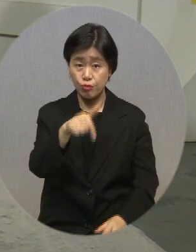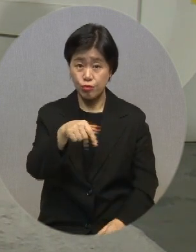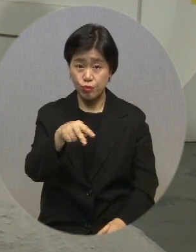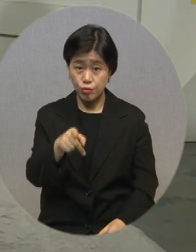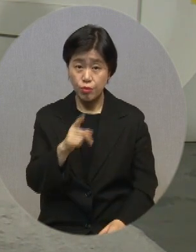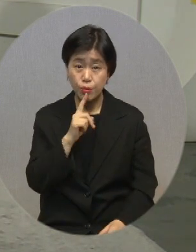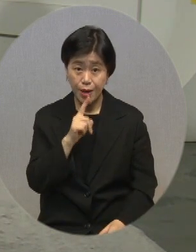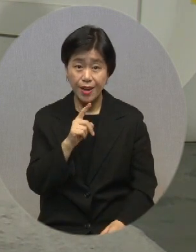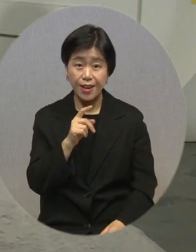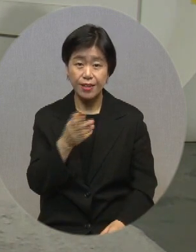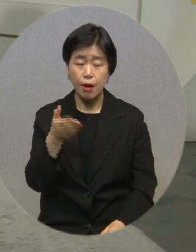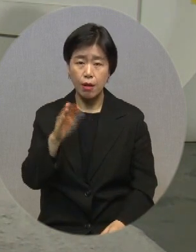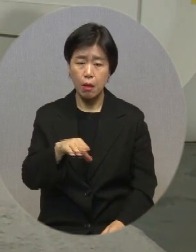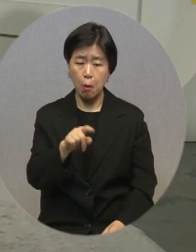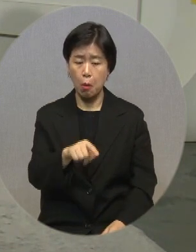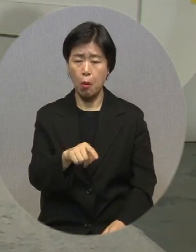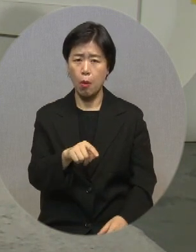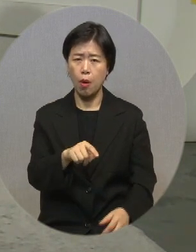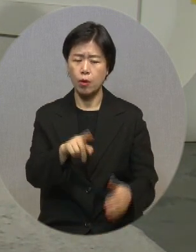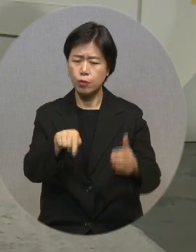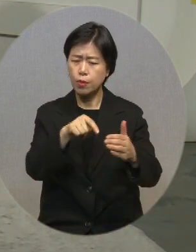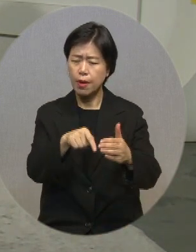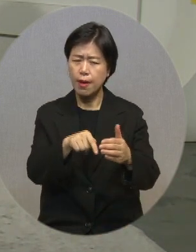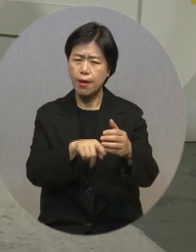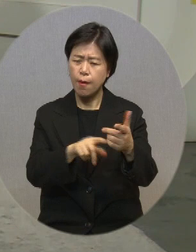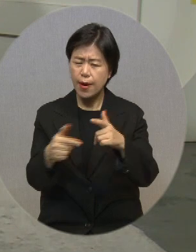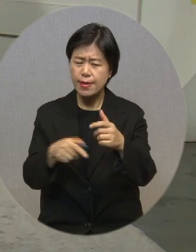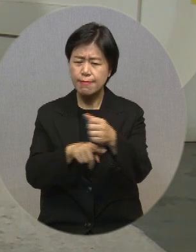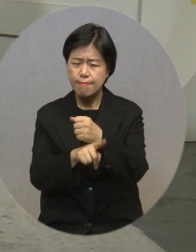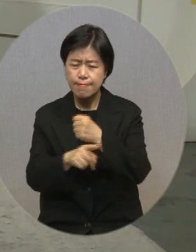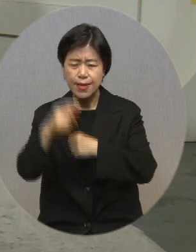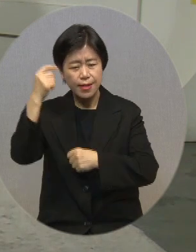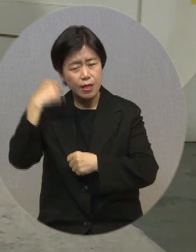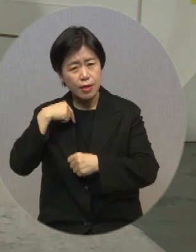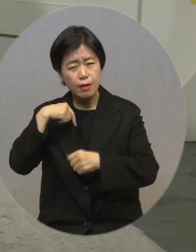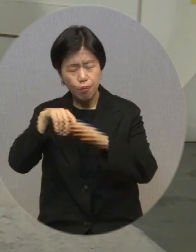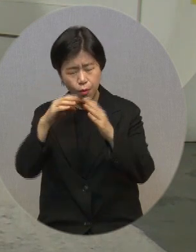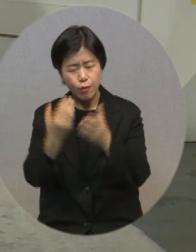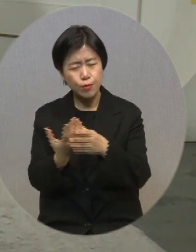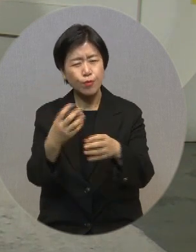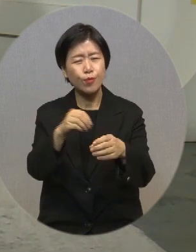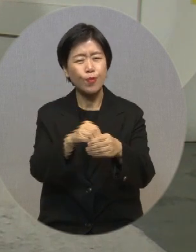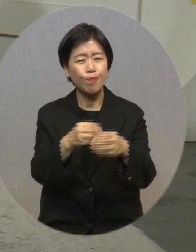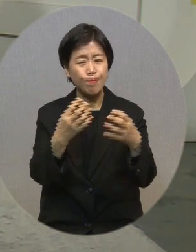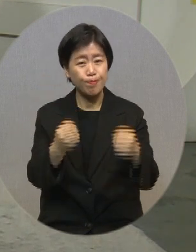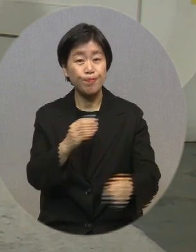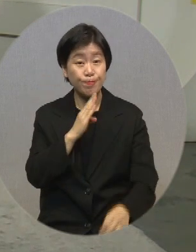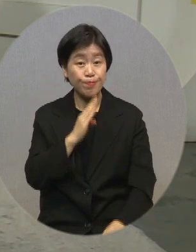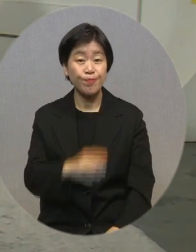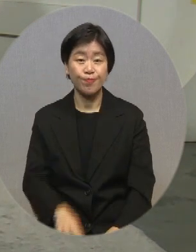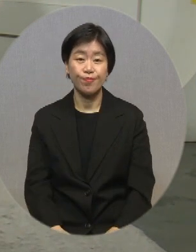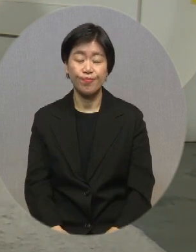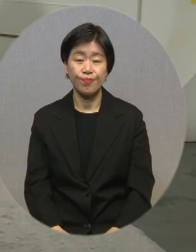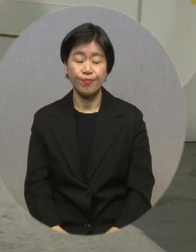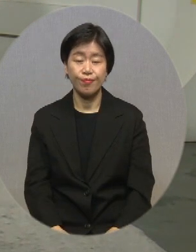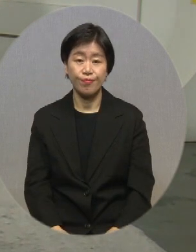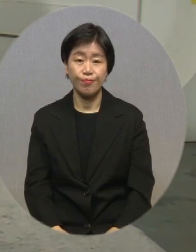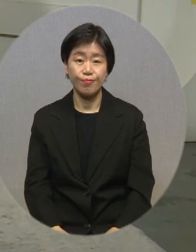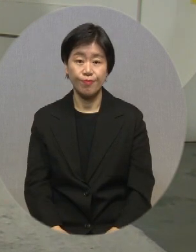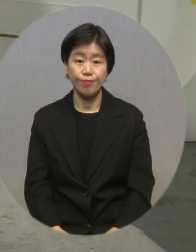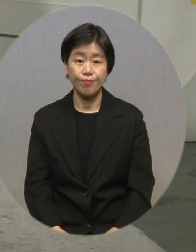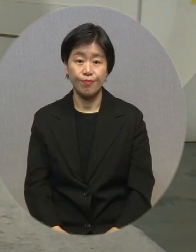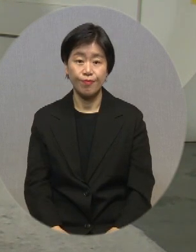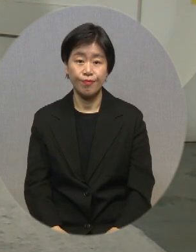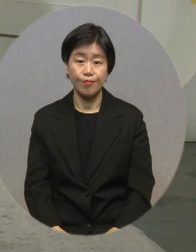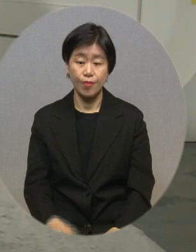그 짧은 글에 의미가 많이 그렇죠. 함축돼 함축된 네. 이런 진실이 네. 예, 그래서 저